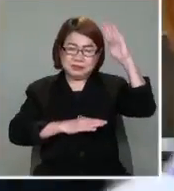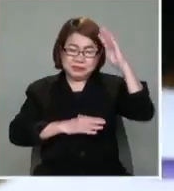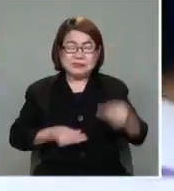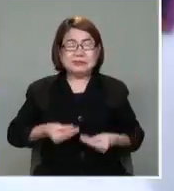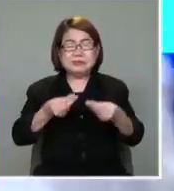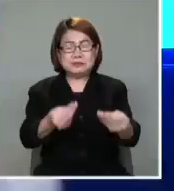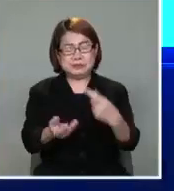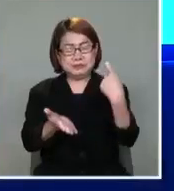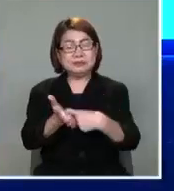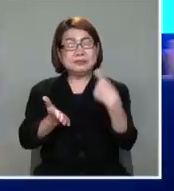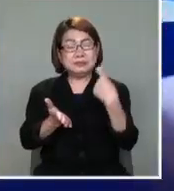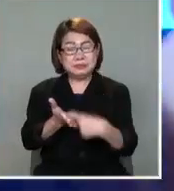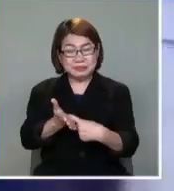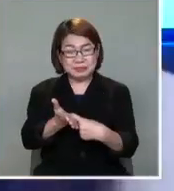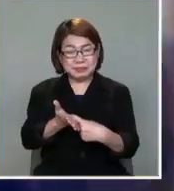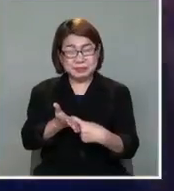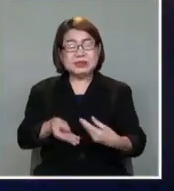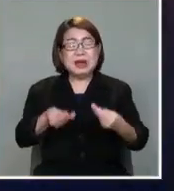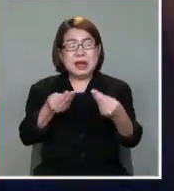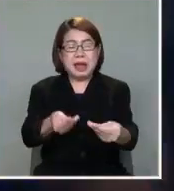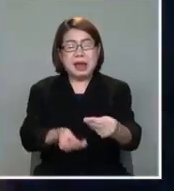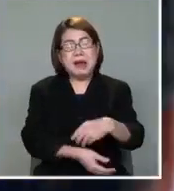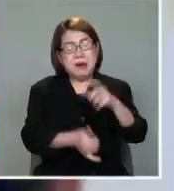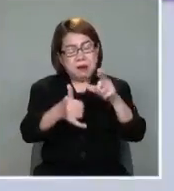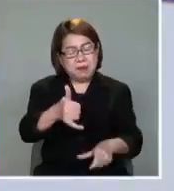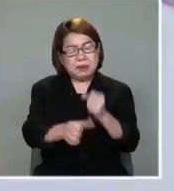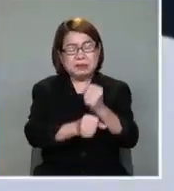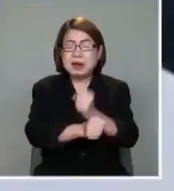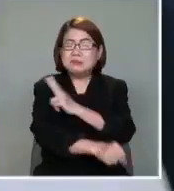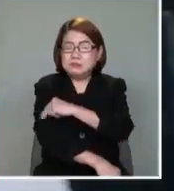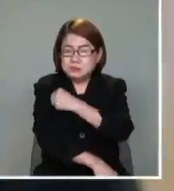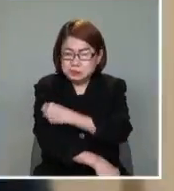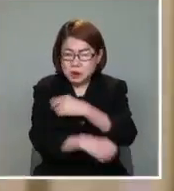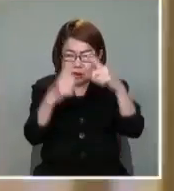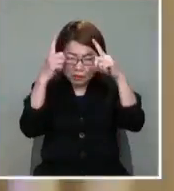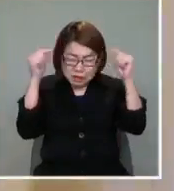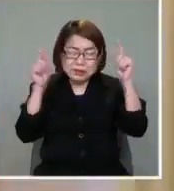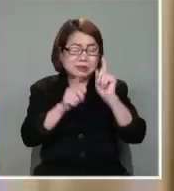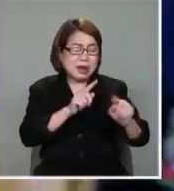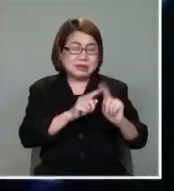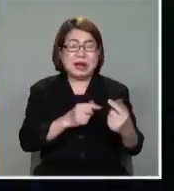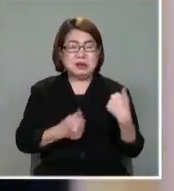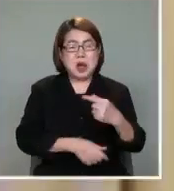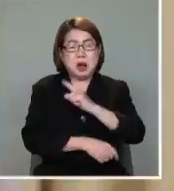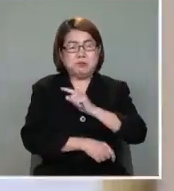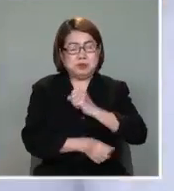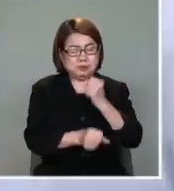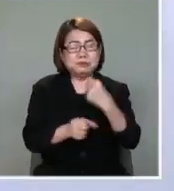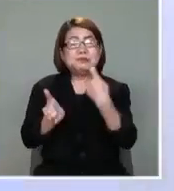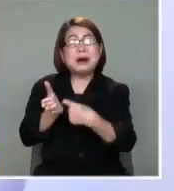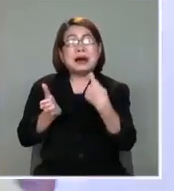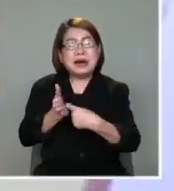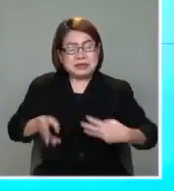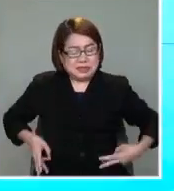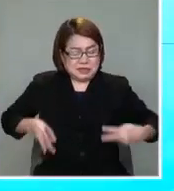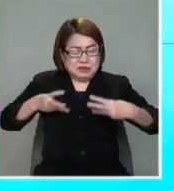ลากรทางด้านสาธารณสุขนะคะวันนี้พลเอกประยุทธ์จันทร์โอชานายกรัฐมนตรีเป็นประธานส่งมอบกรมธรรม์ประกันชีวิตให้กับบุคล